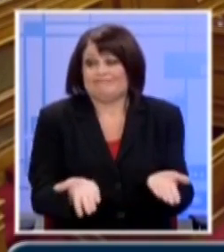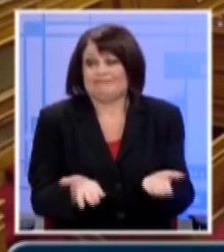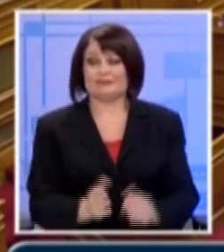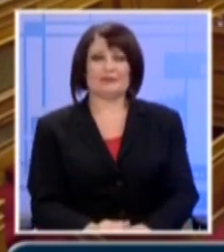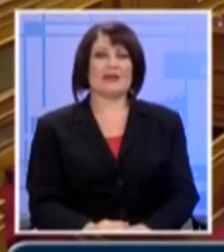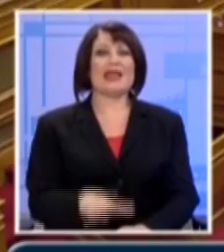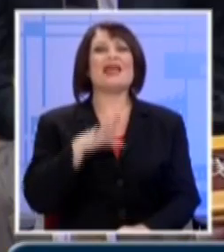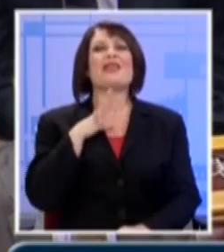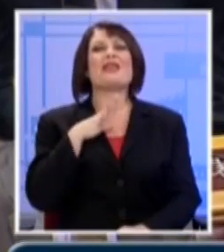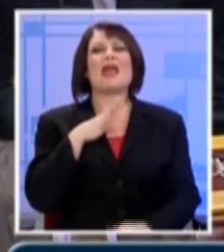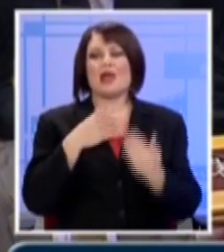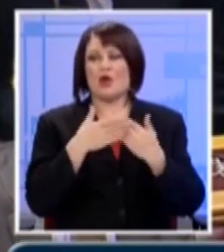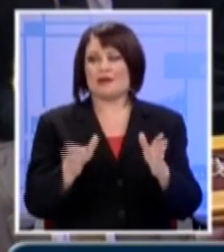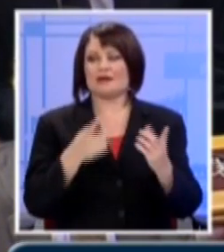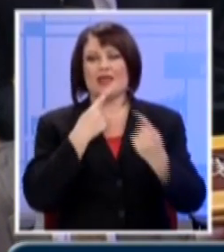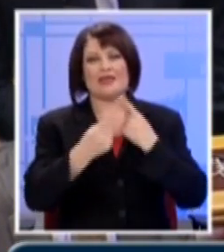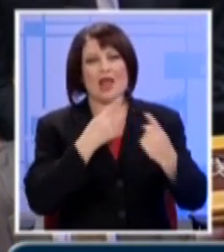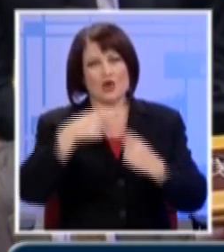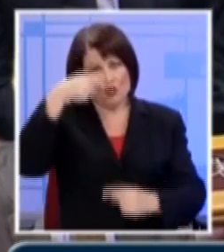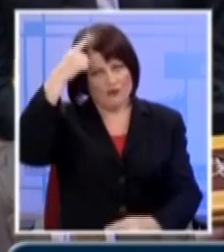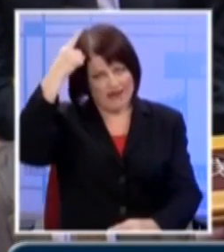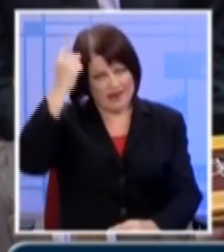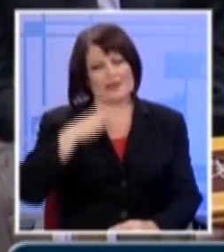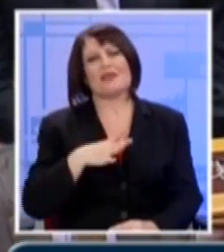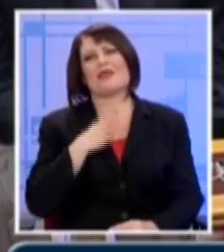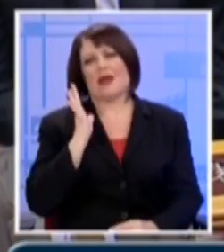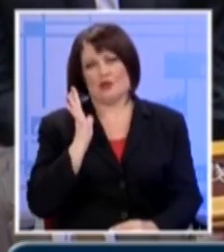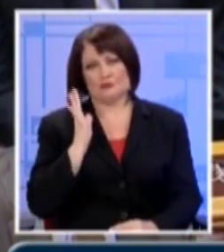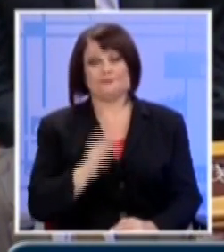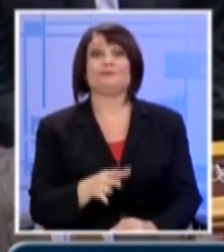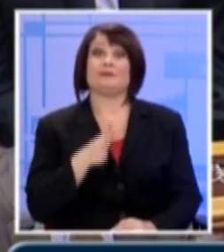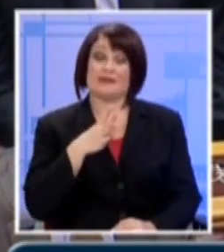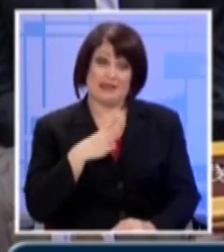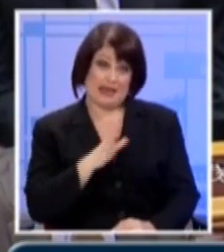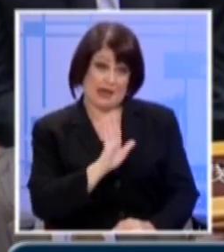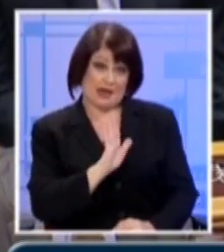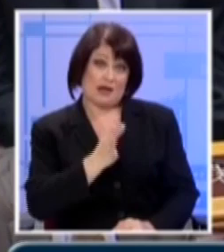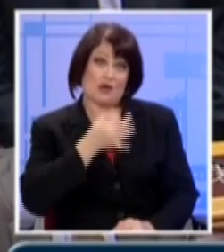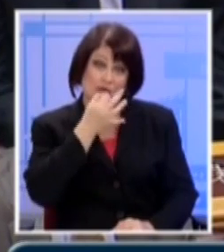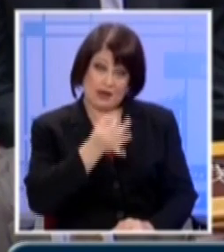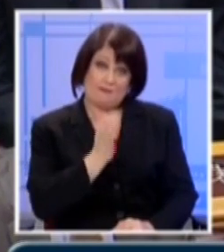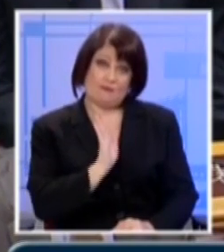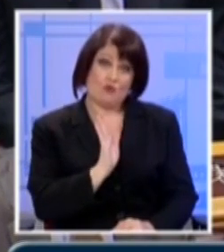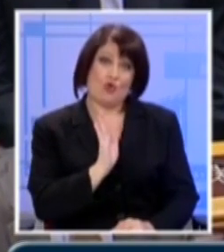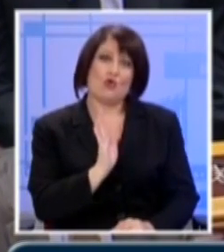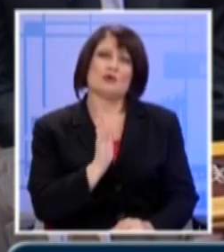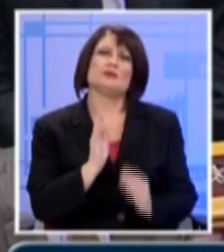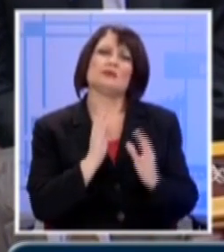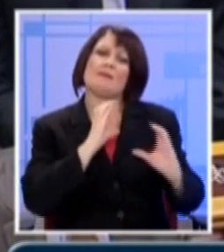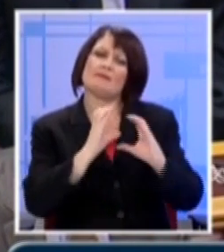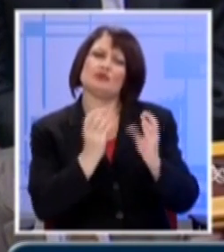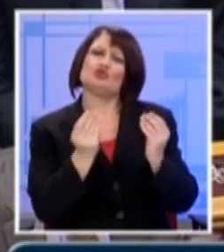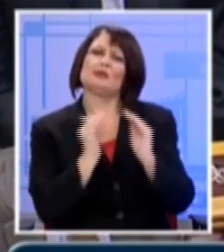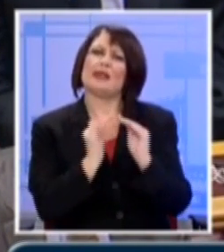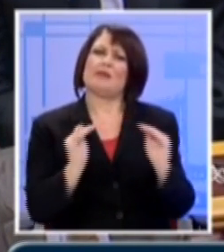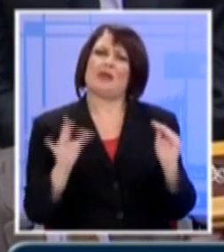Δεν θέλω να κάνω δημόσια τον διάλογο αυτό με τον κύριο Κουβέλη. Θέλω να διατηρηθεί το κλίμα επικοινωνίας